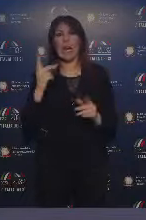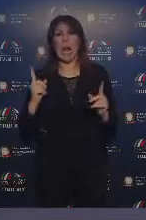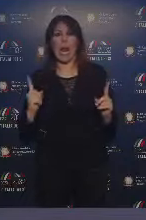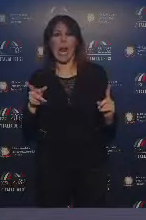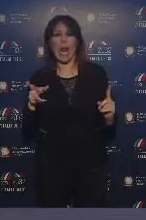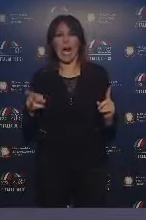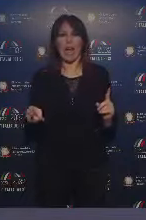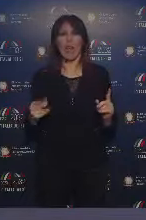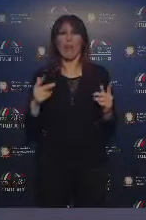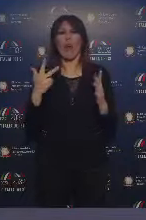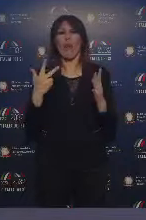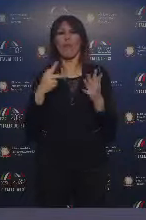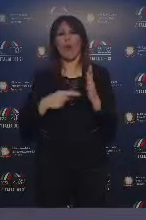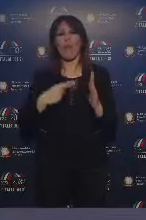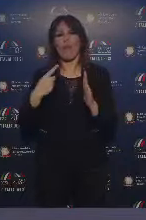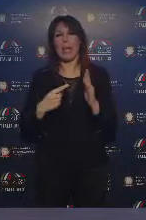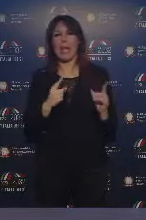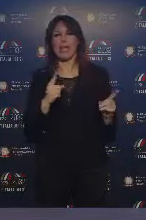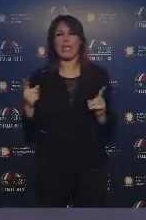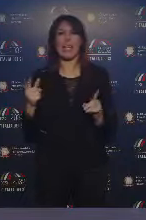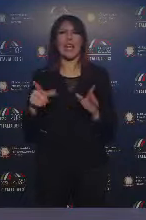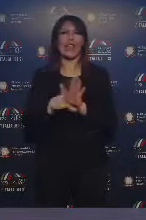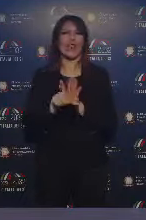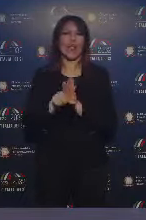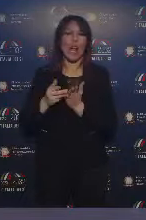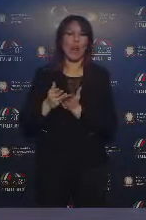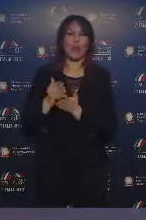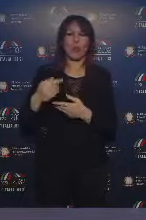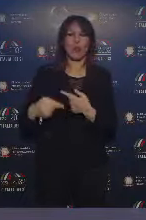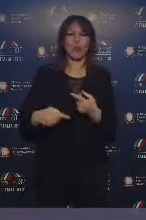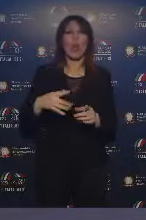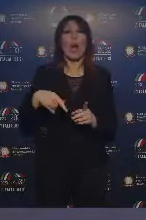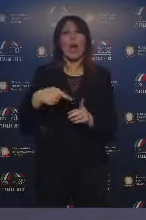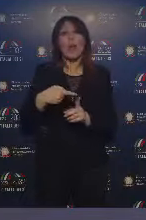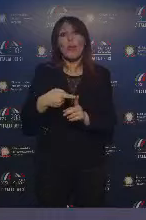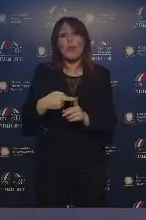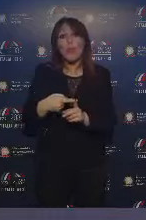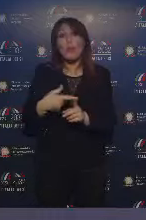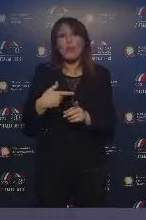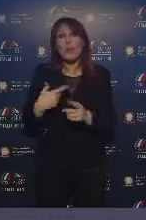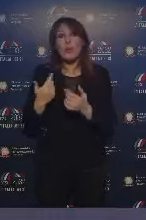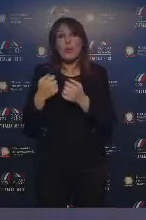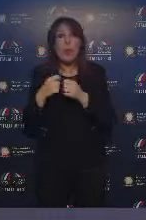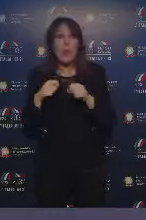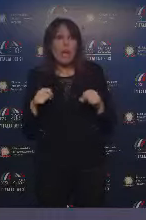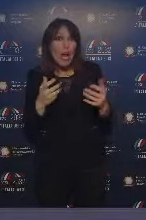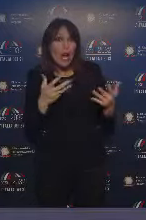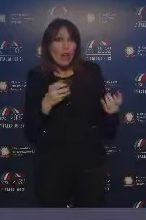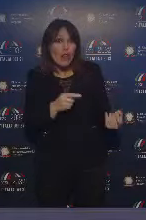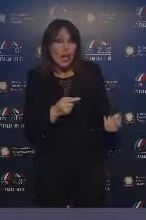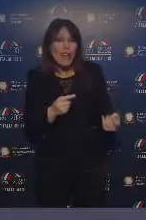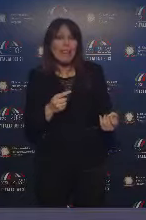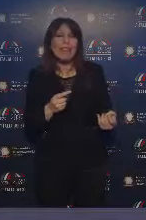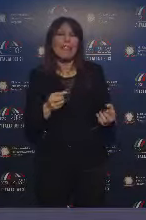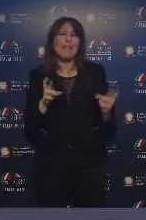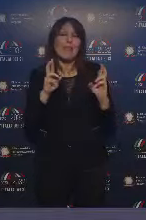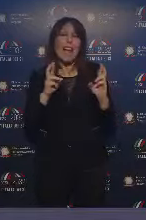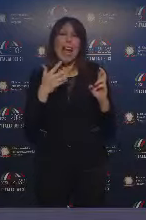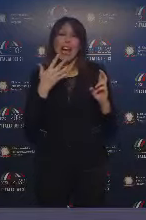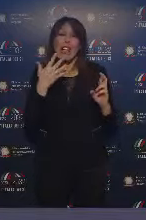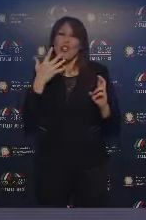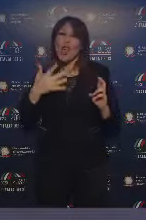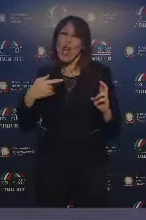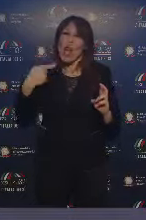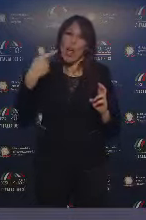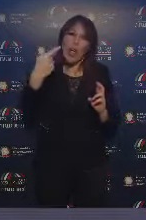8 mesi che abbiamo ancora di legislatura davanti più ovviamente processi democratici permettendo anche i cinque successivi per arrivare a